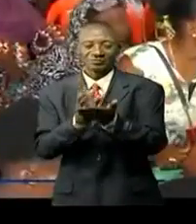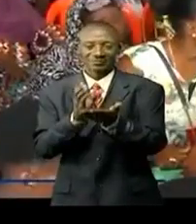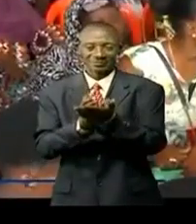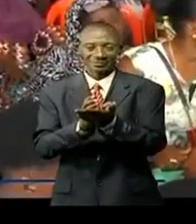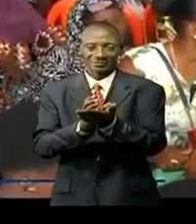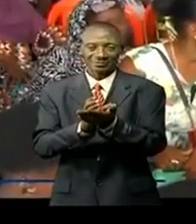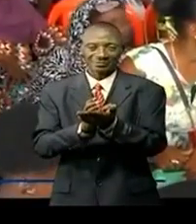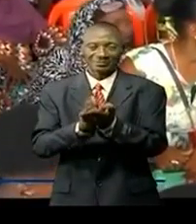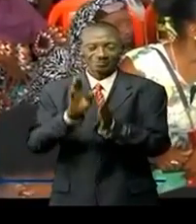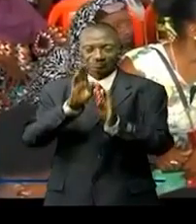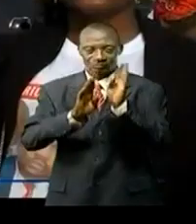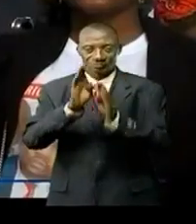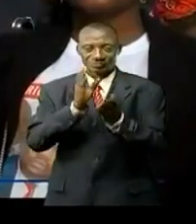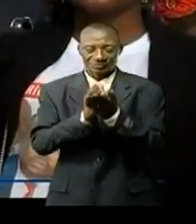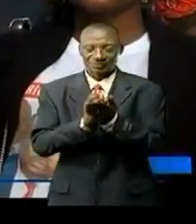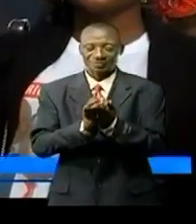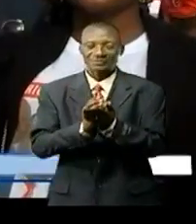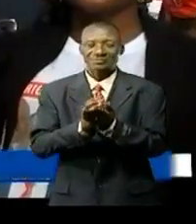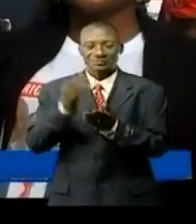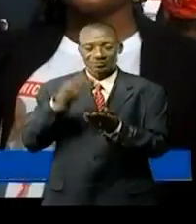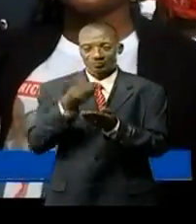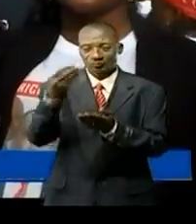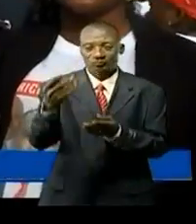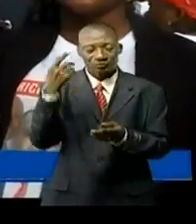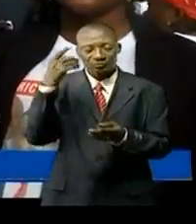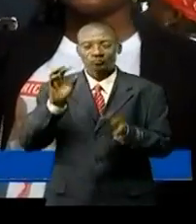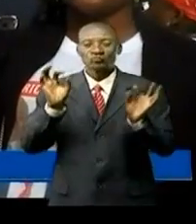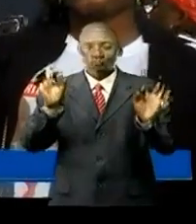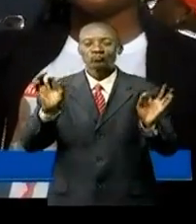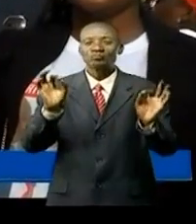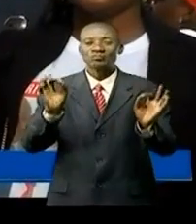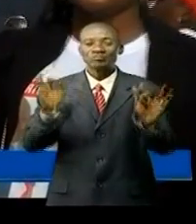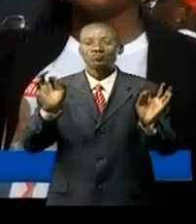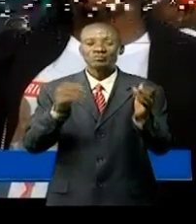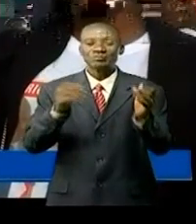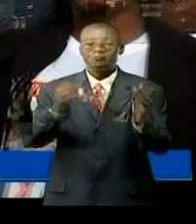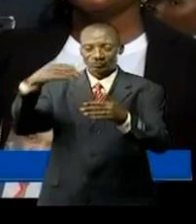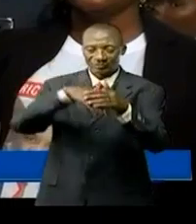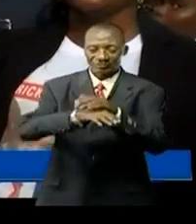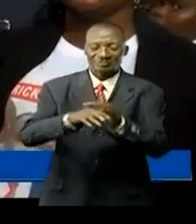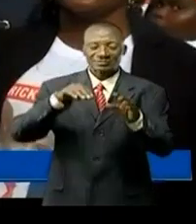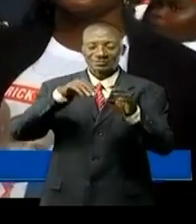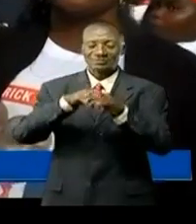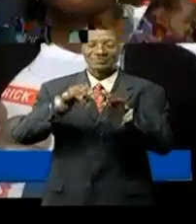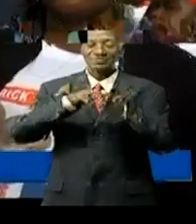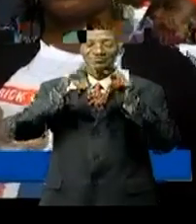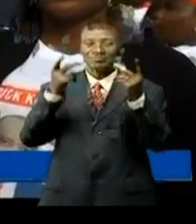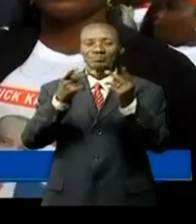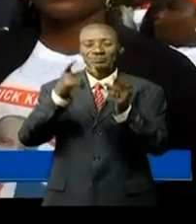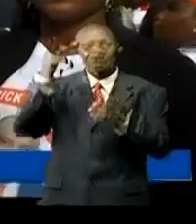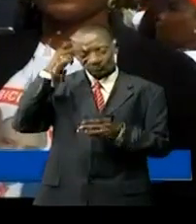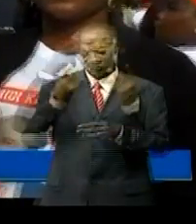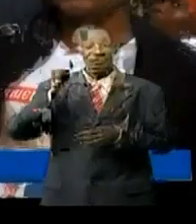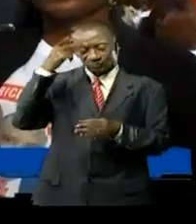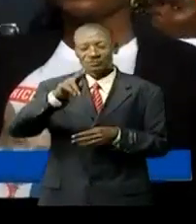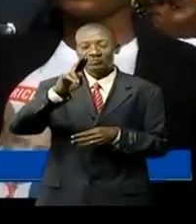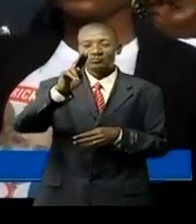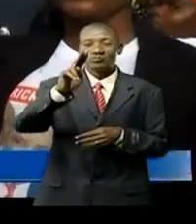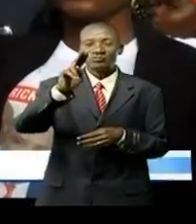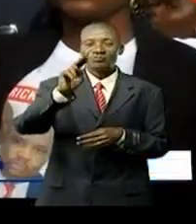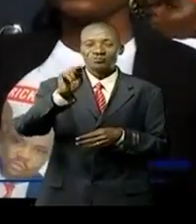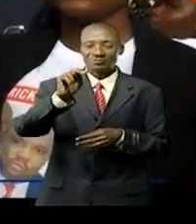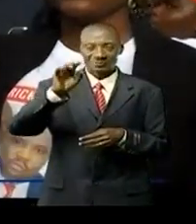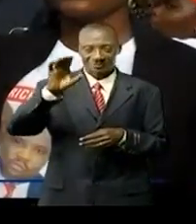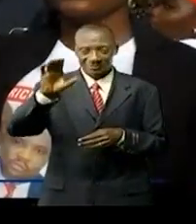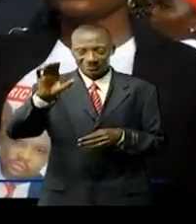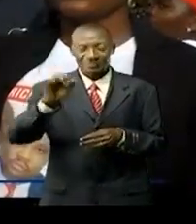vit. Nous sommes en train de redynamiser le parti, particulièrement dans le district de Lukunga. Tous ces gens que vous